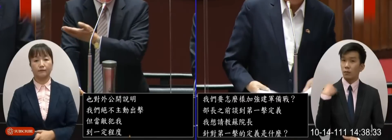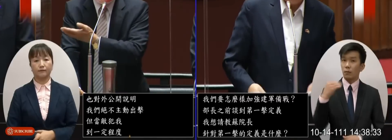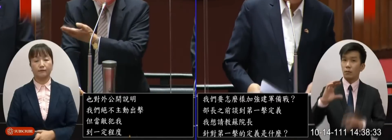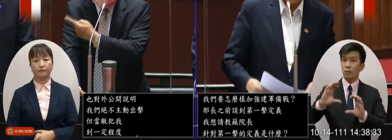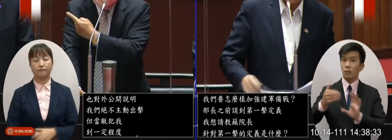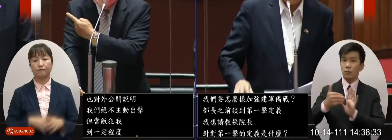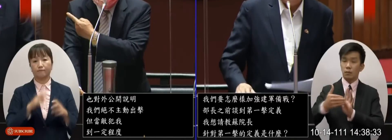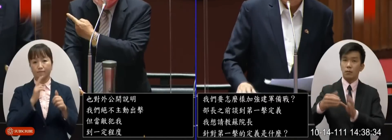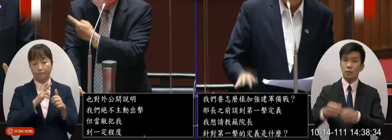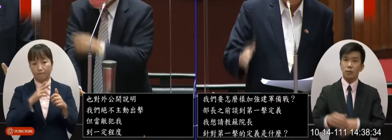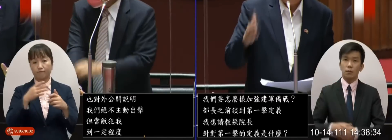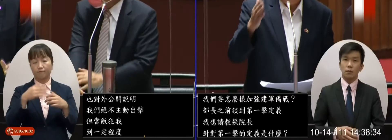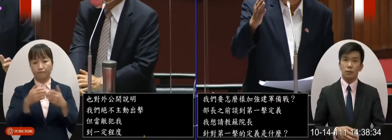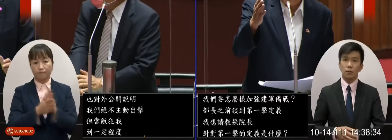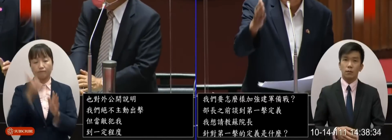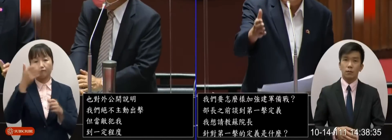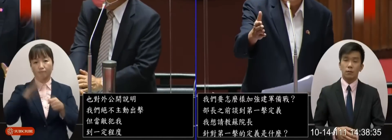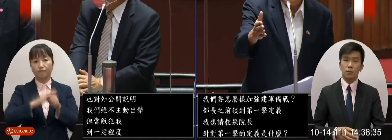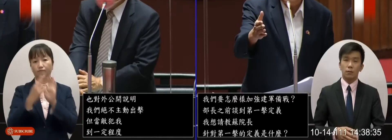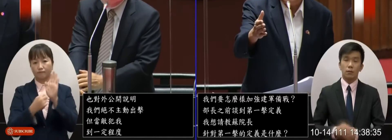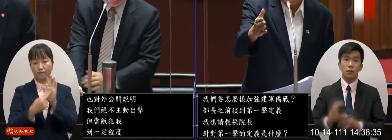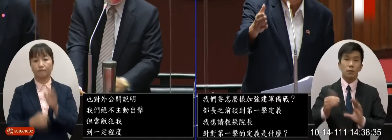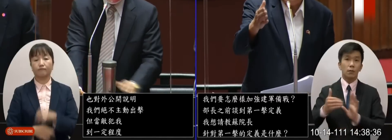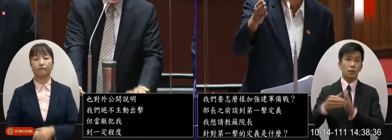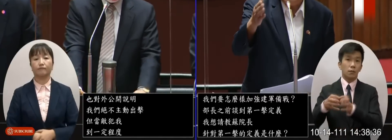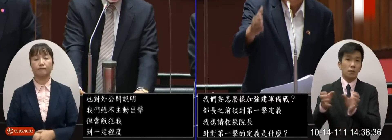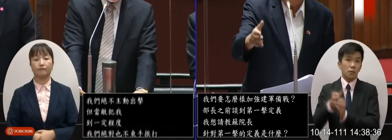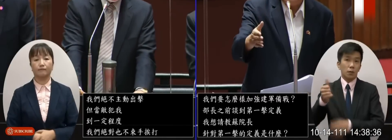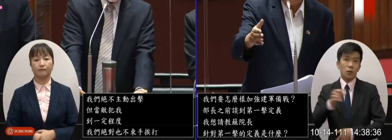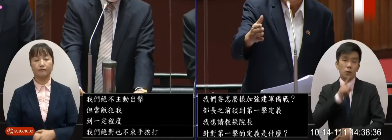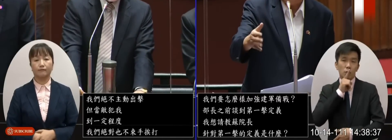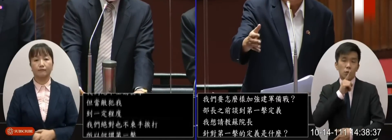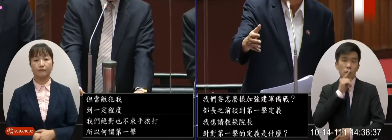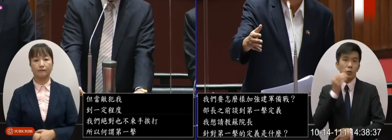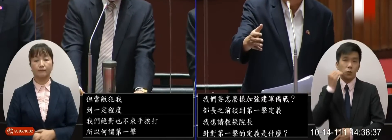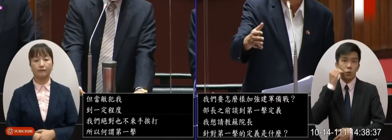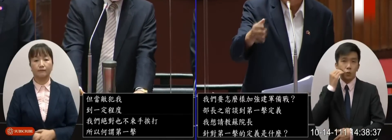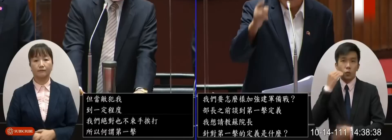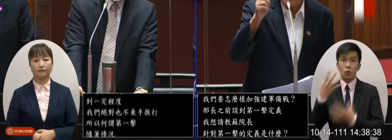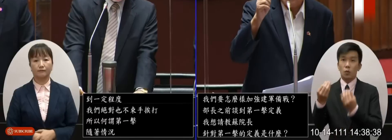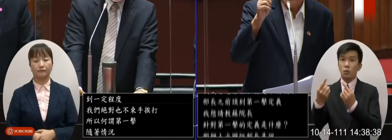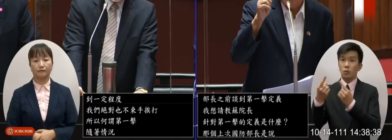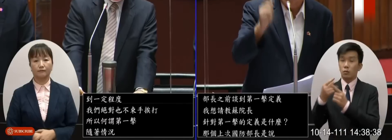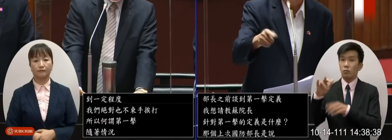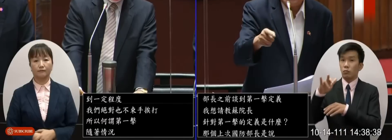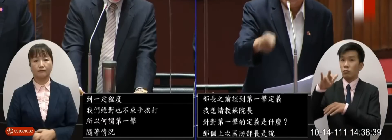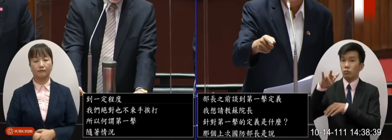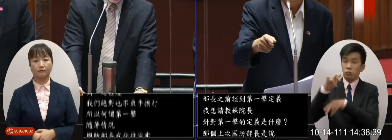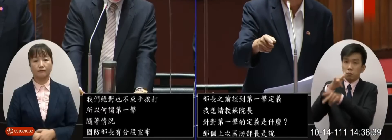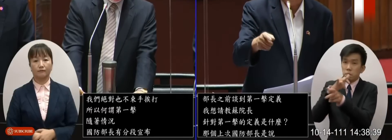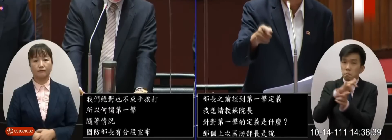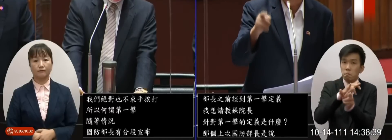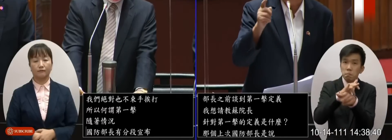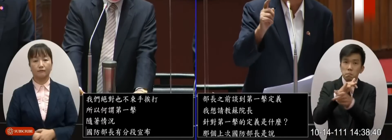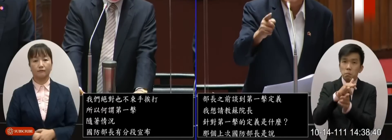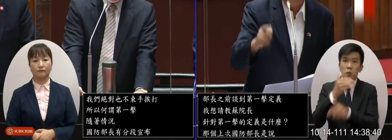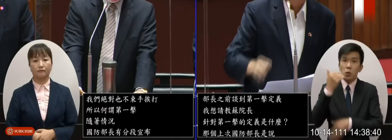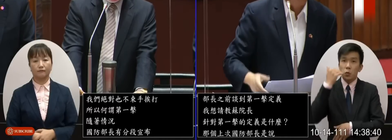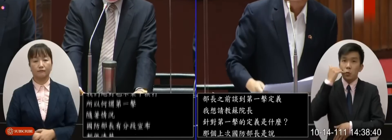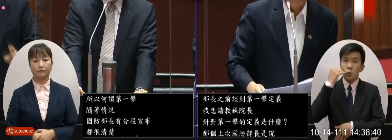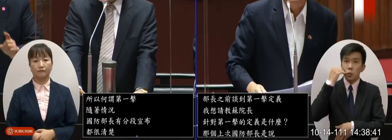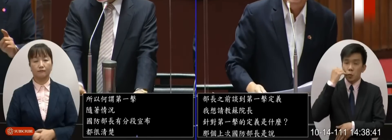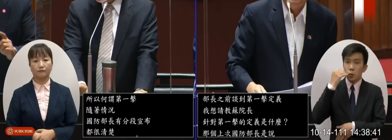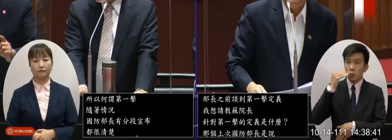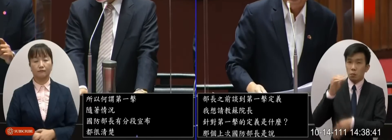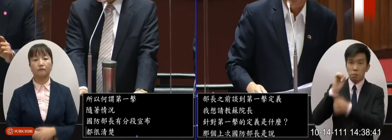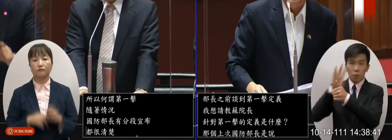长是说， 让部长再补充一下， 用无人机的侵略我们台湾领空的算，如果在制止无效是算第一级